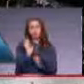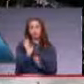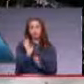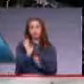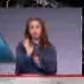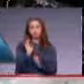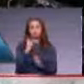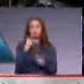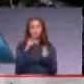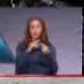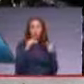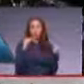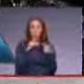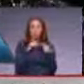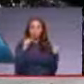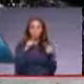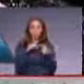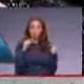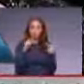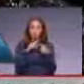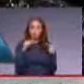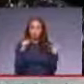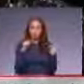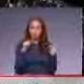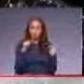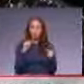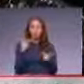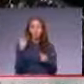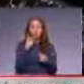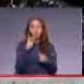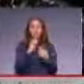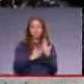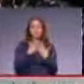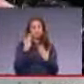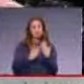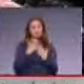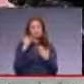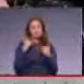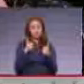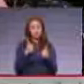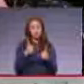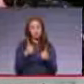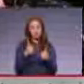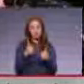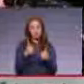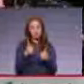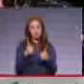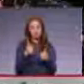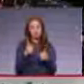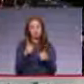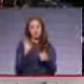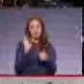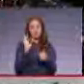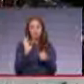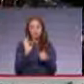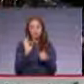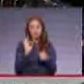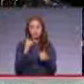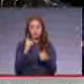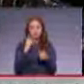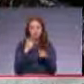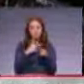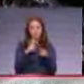في موضوعات بتبقى كويسه. انا اللي عاجبني الجديد بقى، اللي عاجبني الدمج ما بين